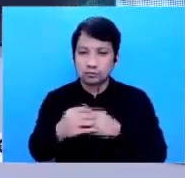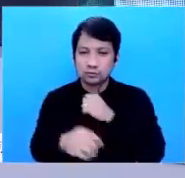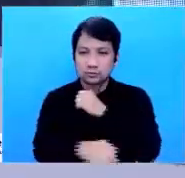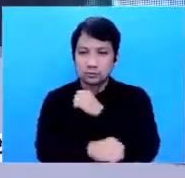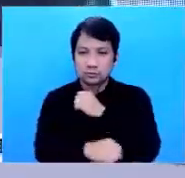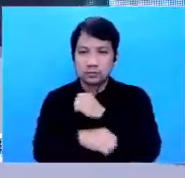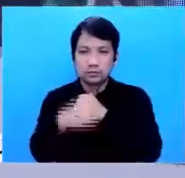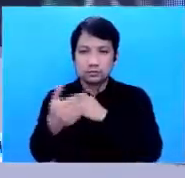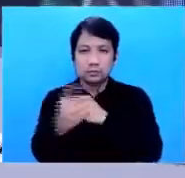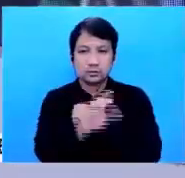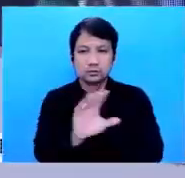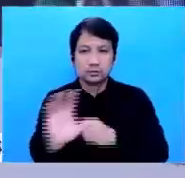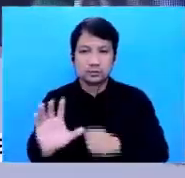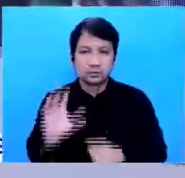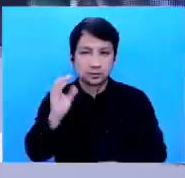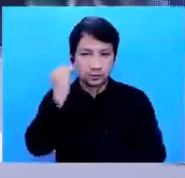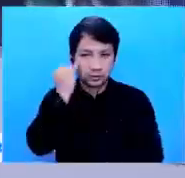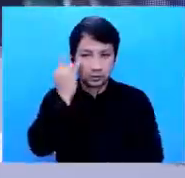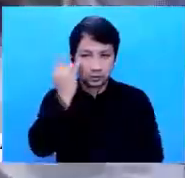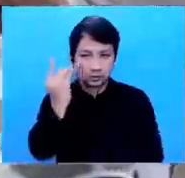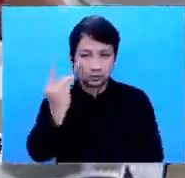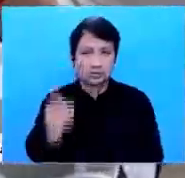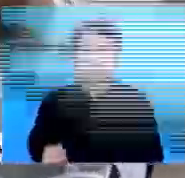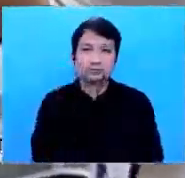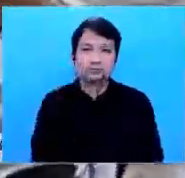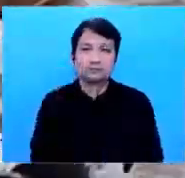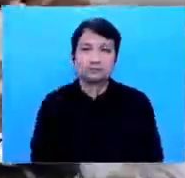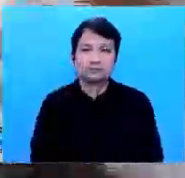balitang yan si Jenny Dongon.